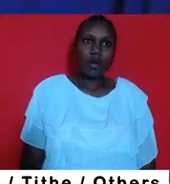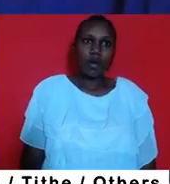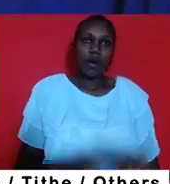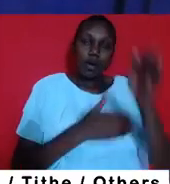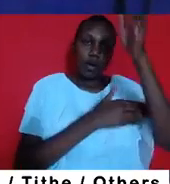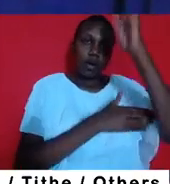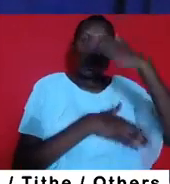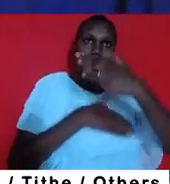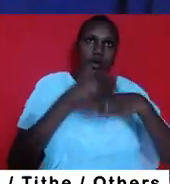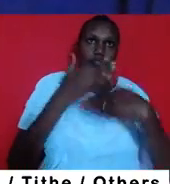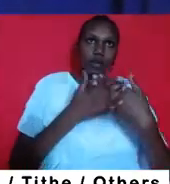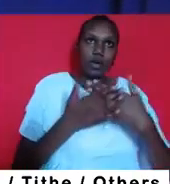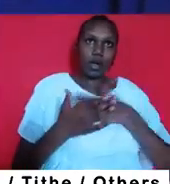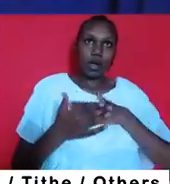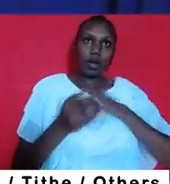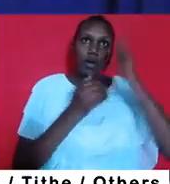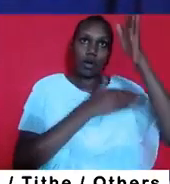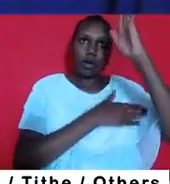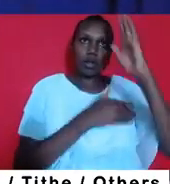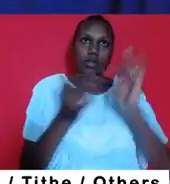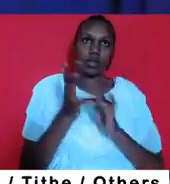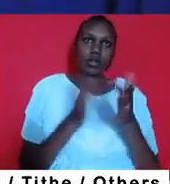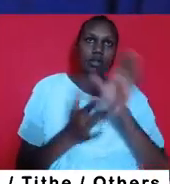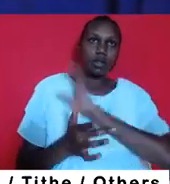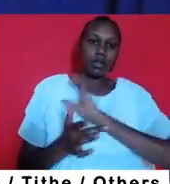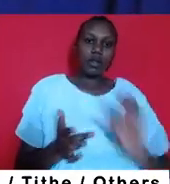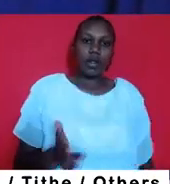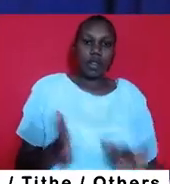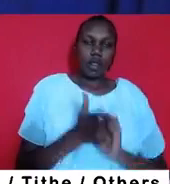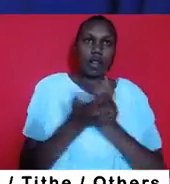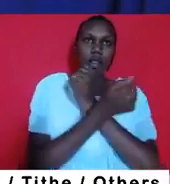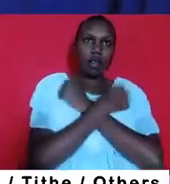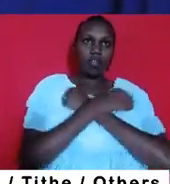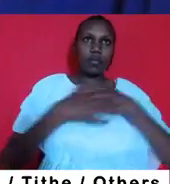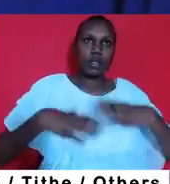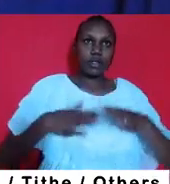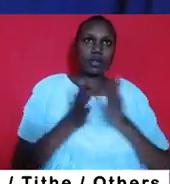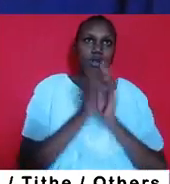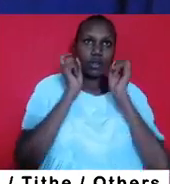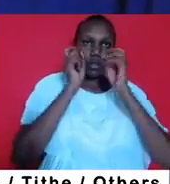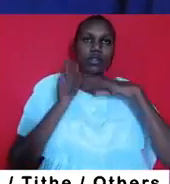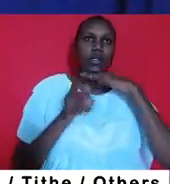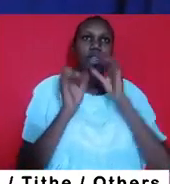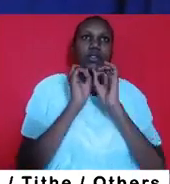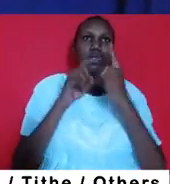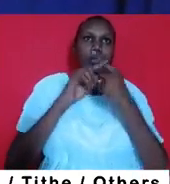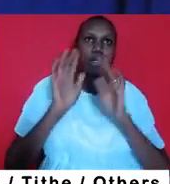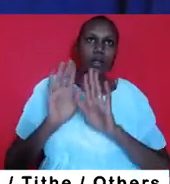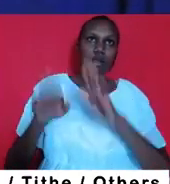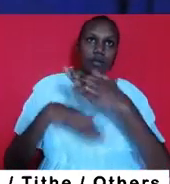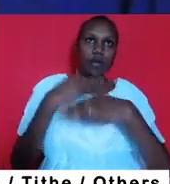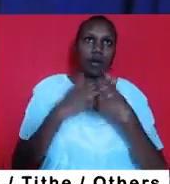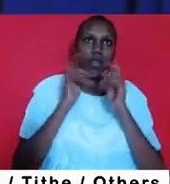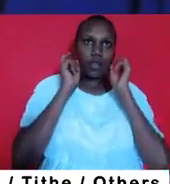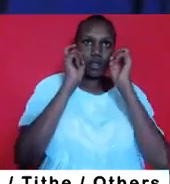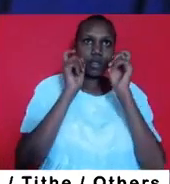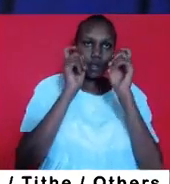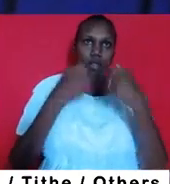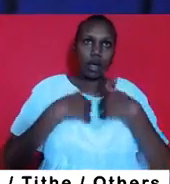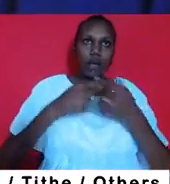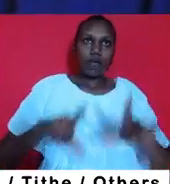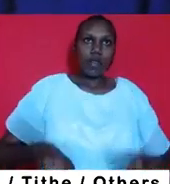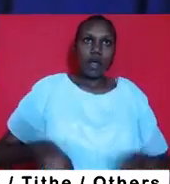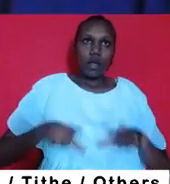Baba wa Bwana wetu Yesu Kristu, asiyependa mwenye dhambi afe ili auache uovu wake awe na uzima.